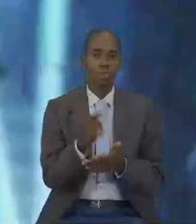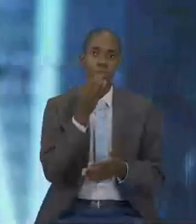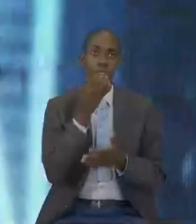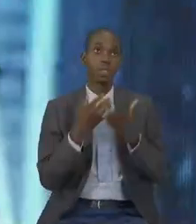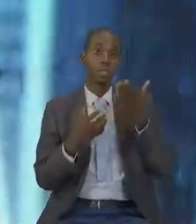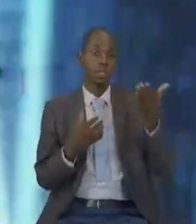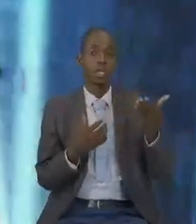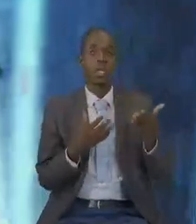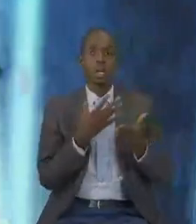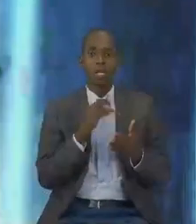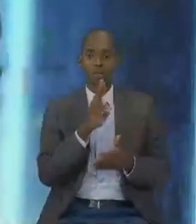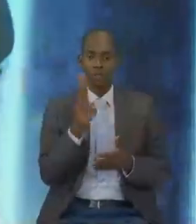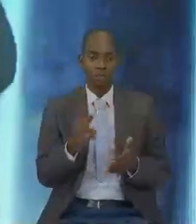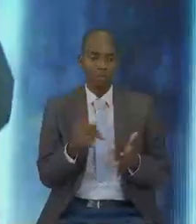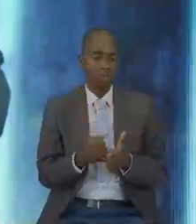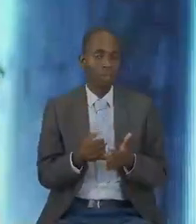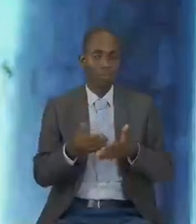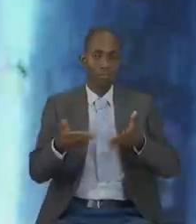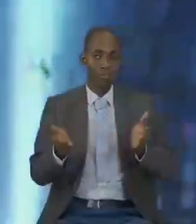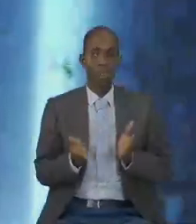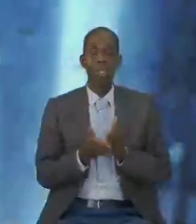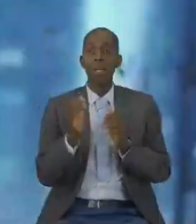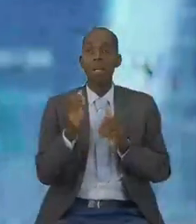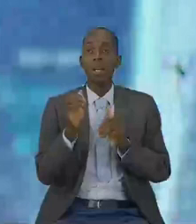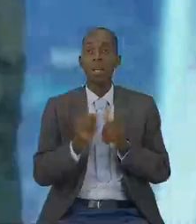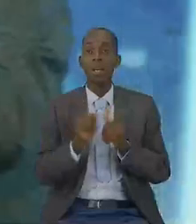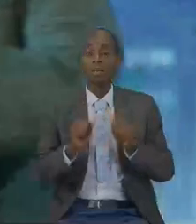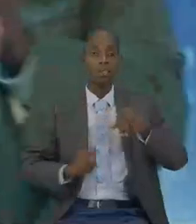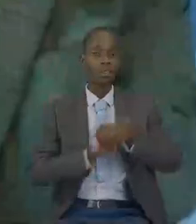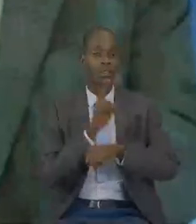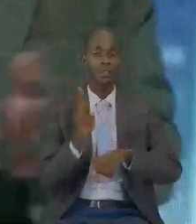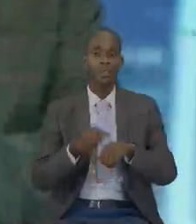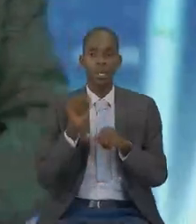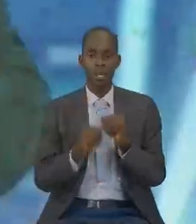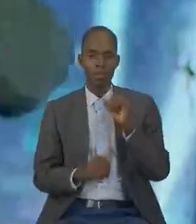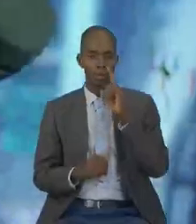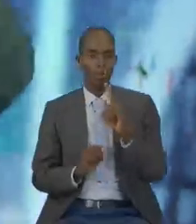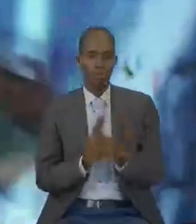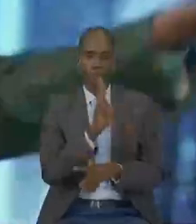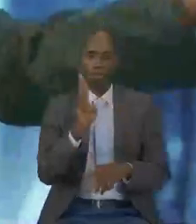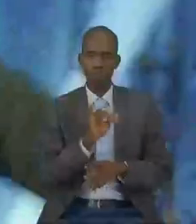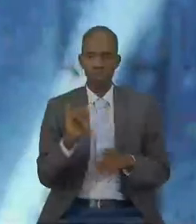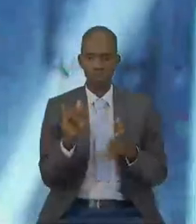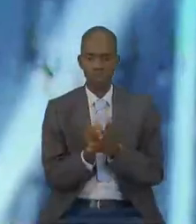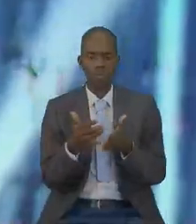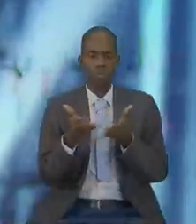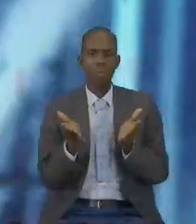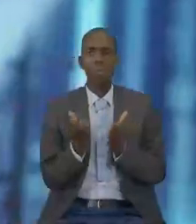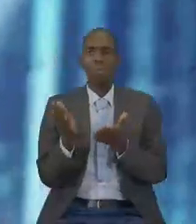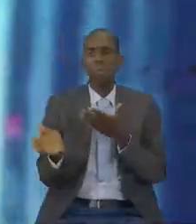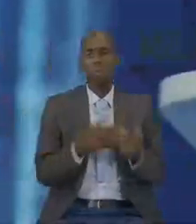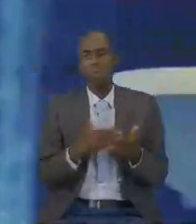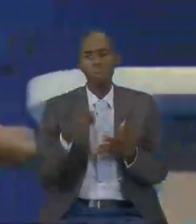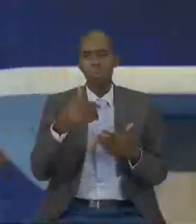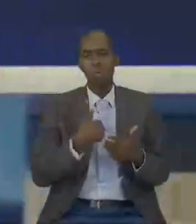la nourriture que tu as mangée là-bas. Au cours, nous avons utilisé ce plat. Dans toute nation, chacun utilisant le